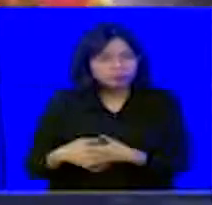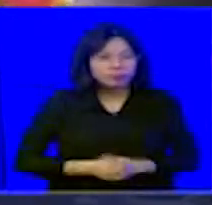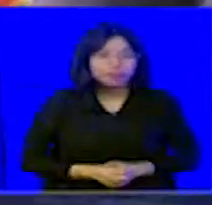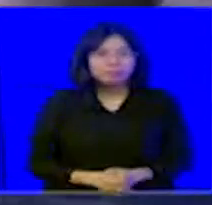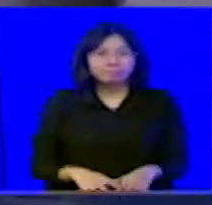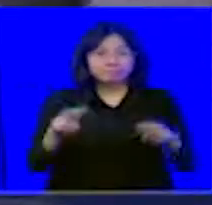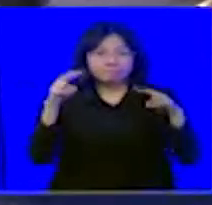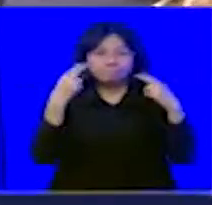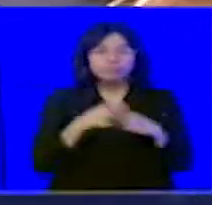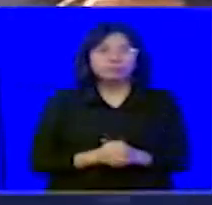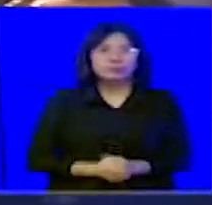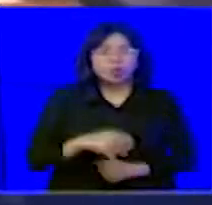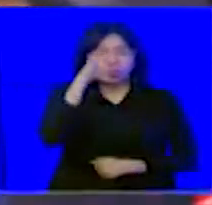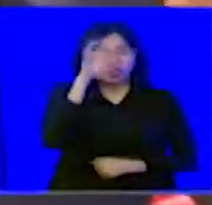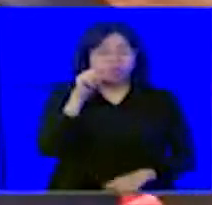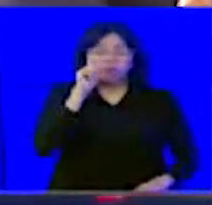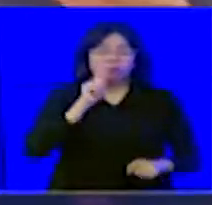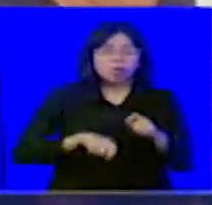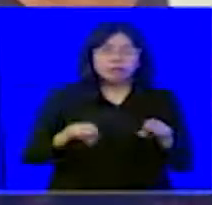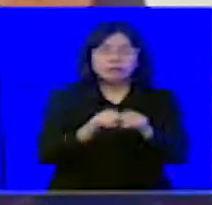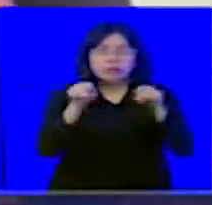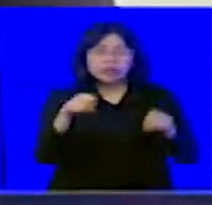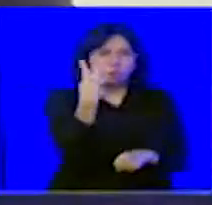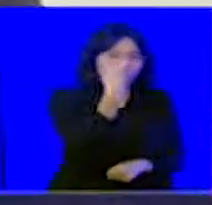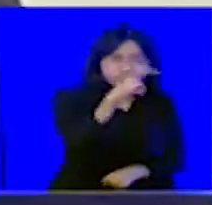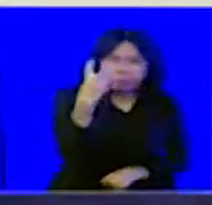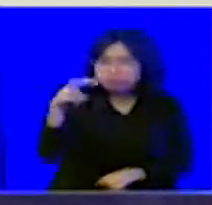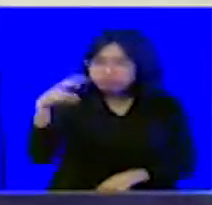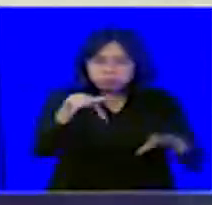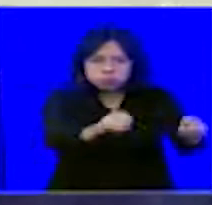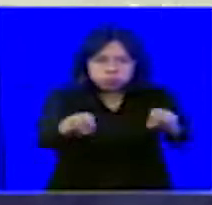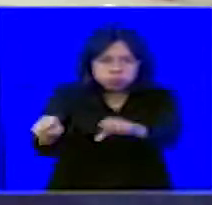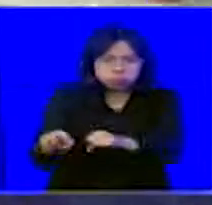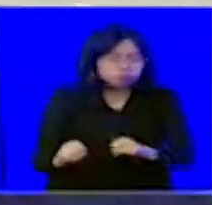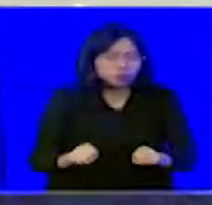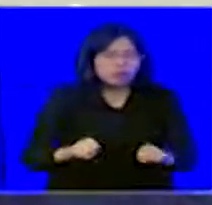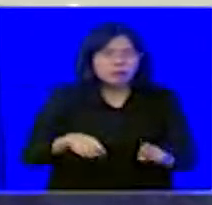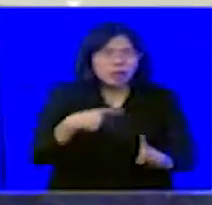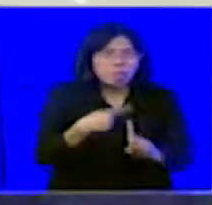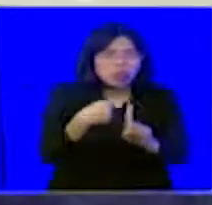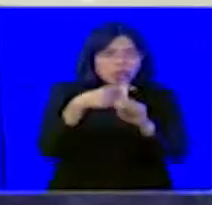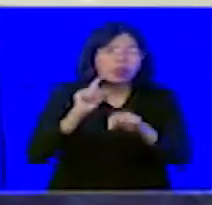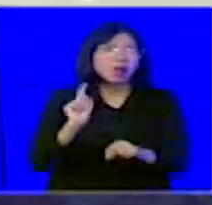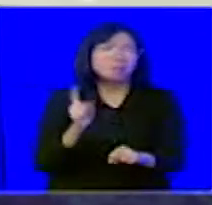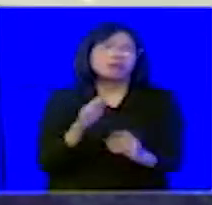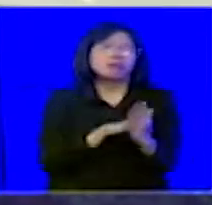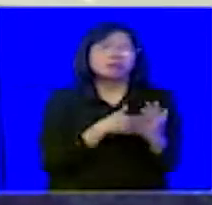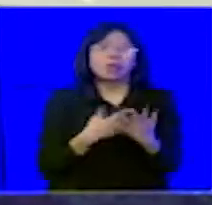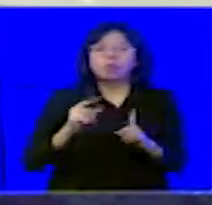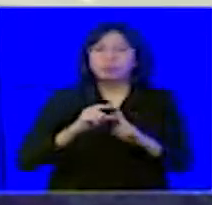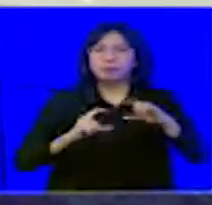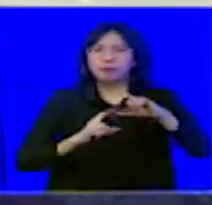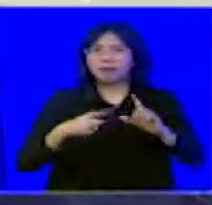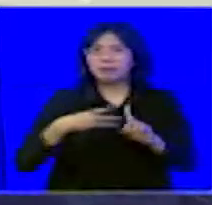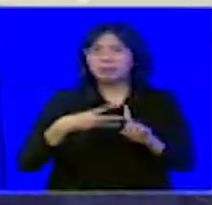Pemirsa, Polri semakin memperketat operasi justisi pelanggar protokol kesehatan seiring dengan perpanjangan masa PSBB DKI Jakarta